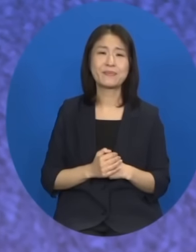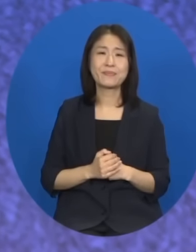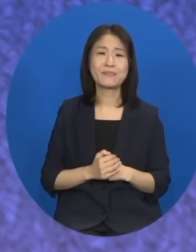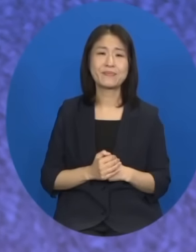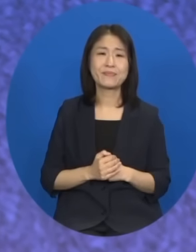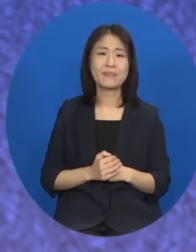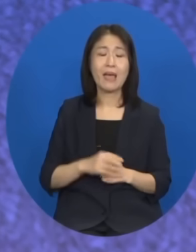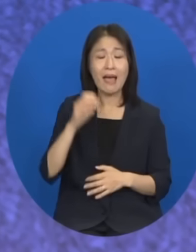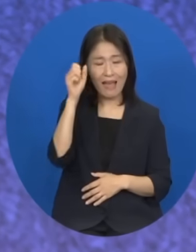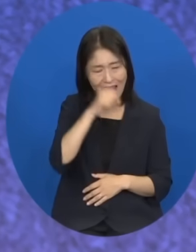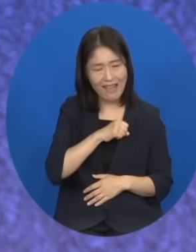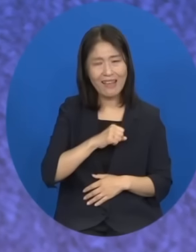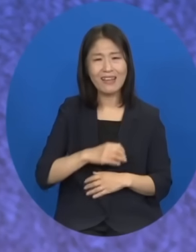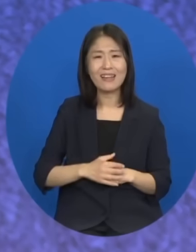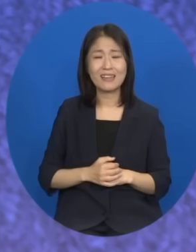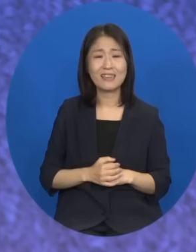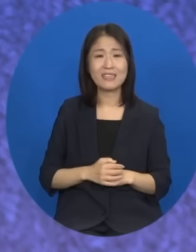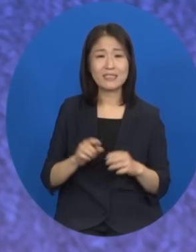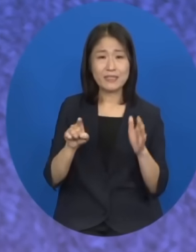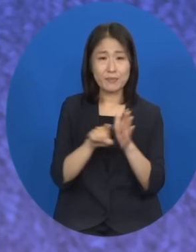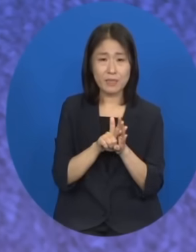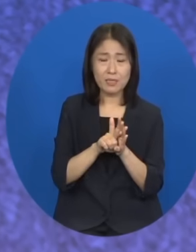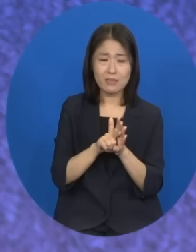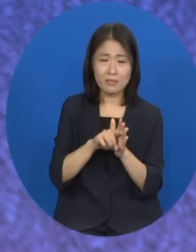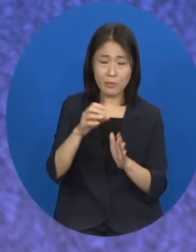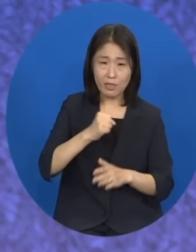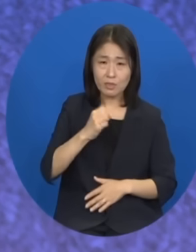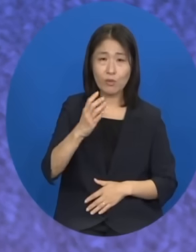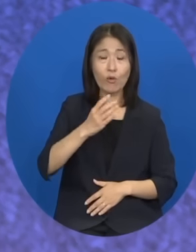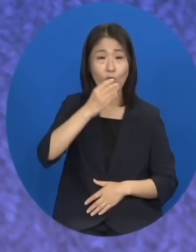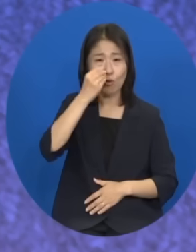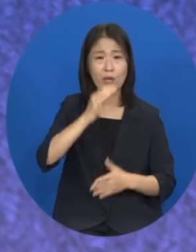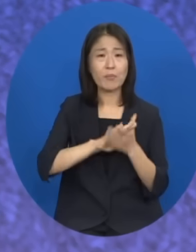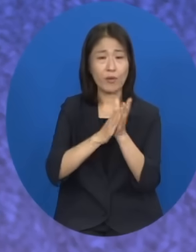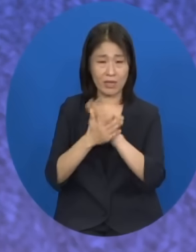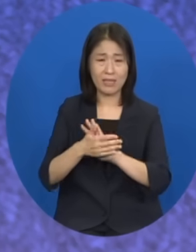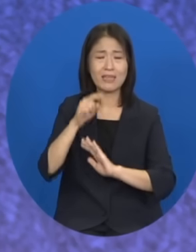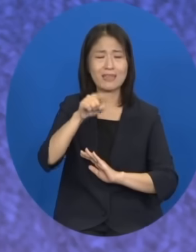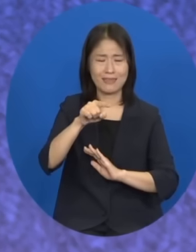아, 이거구나. 믿음으로 거룩하게 된다는 게 이 말이구나.